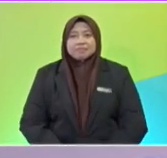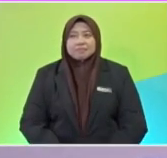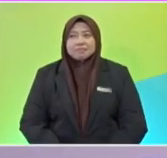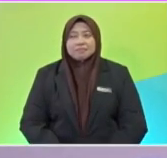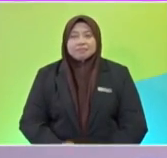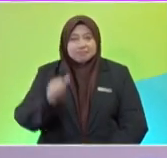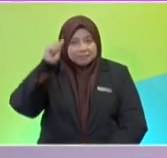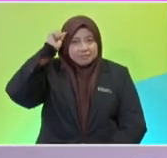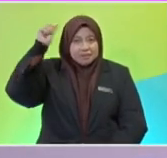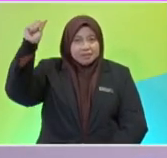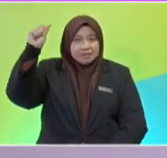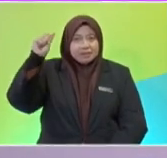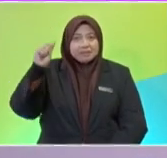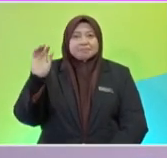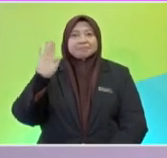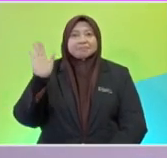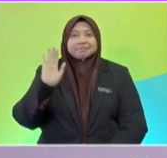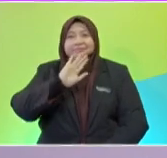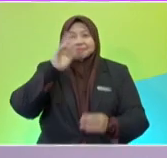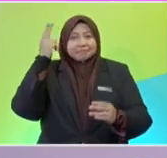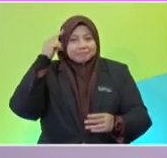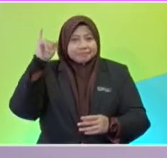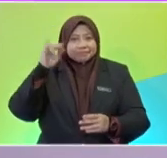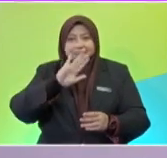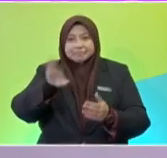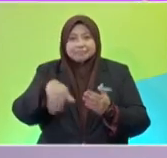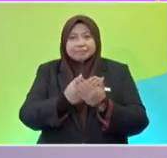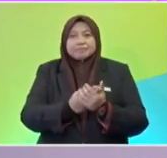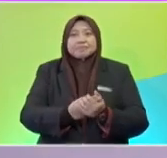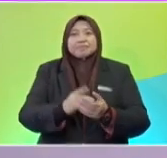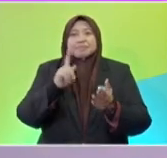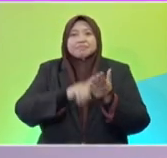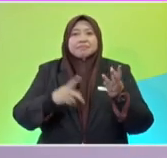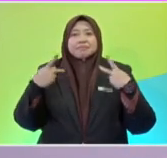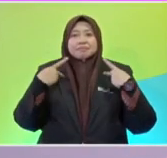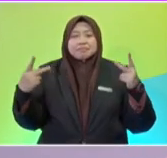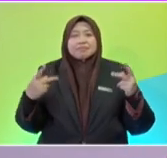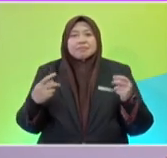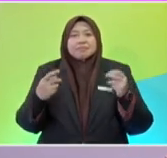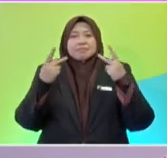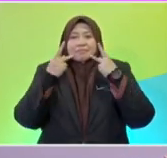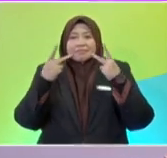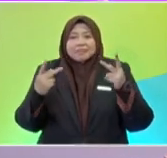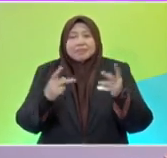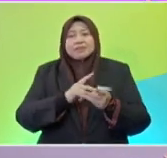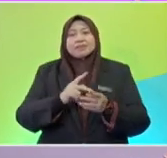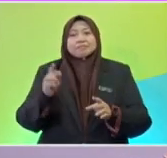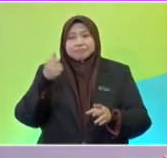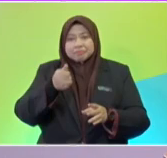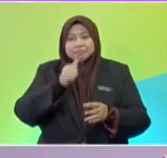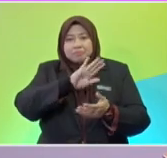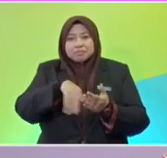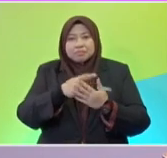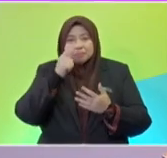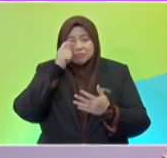Assalamualaikum Hai semua apa kabar Anda sedang menyaksikan salat tahap 1 Didit Chibi